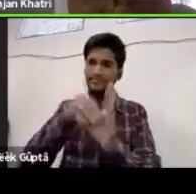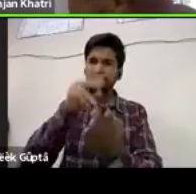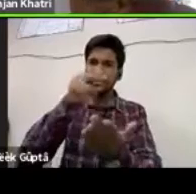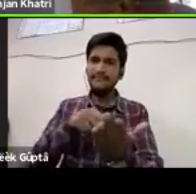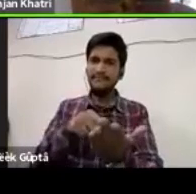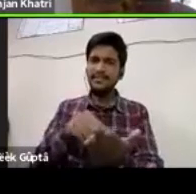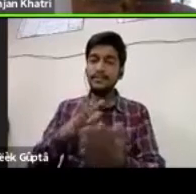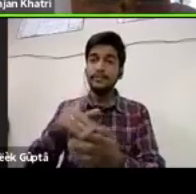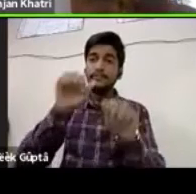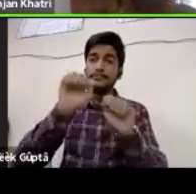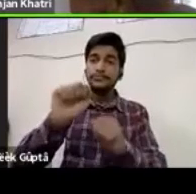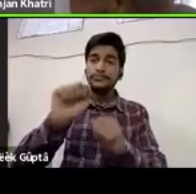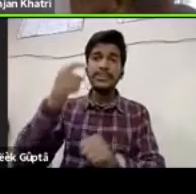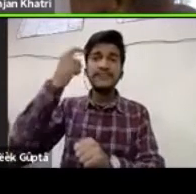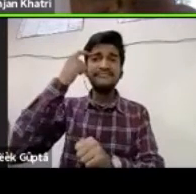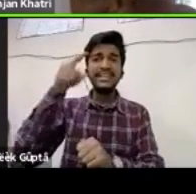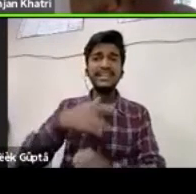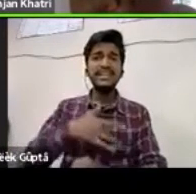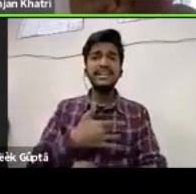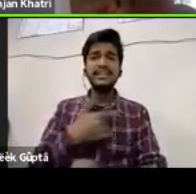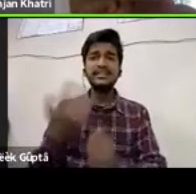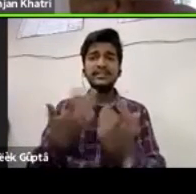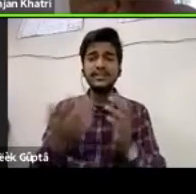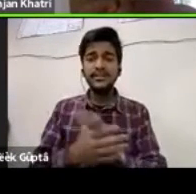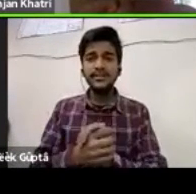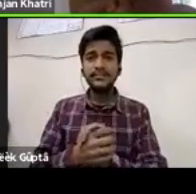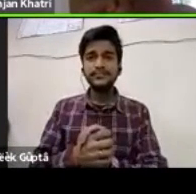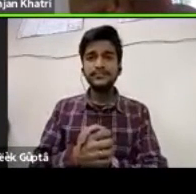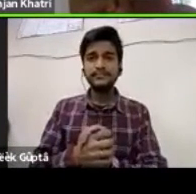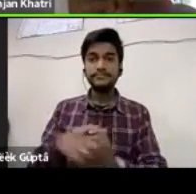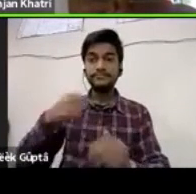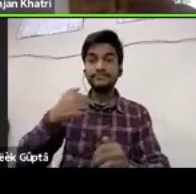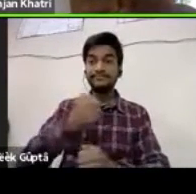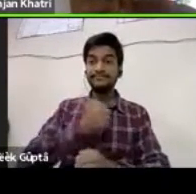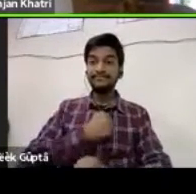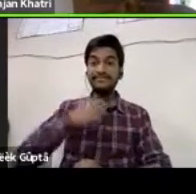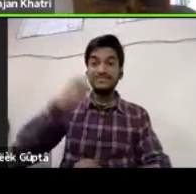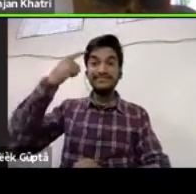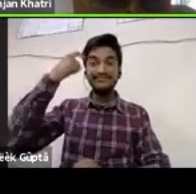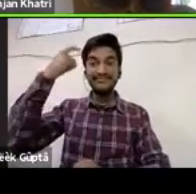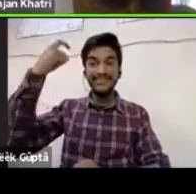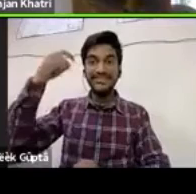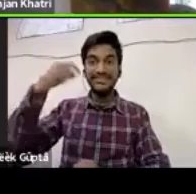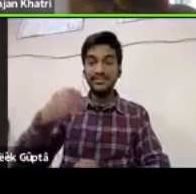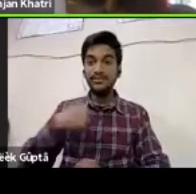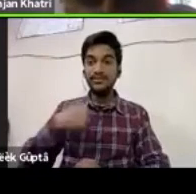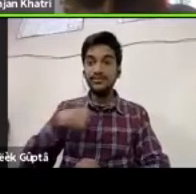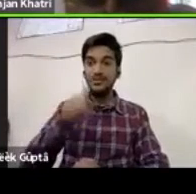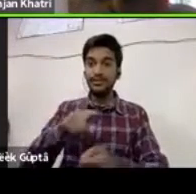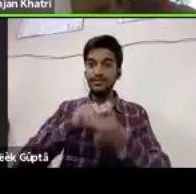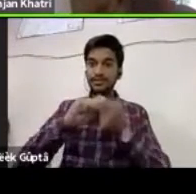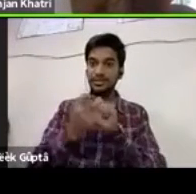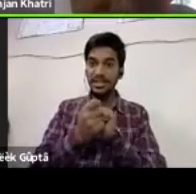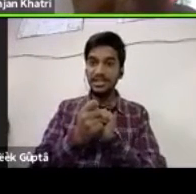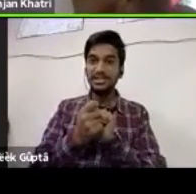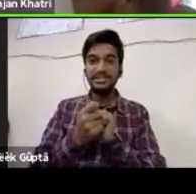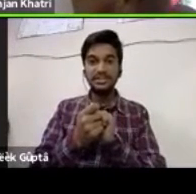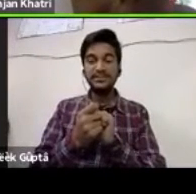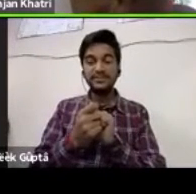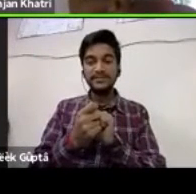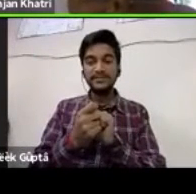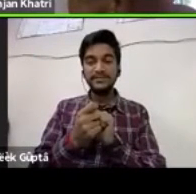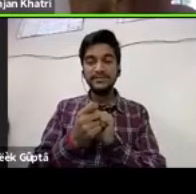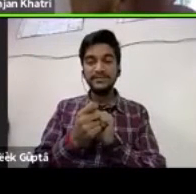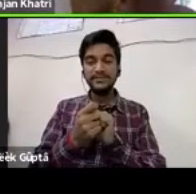सबसे इम्पॉर्टेंट चीज़ है कि हमारी जो सोच की धारा अगर चेंज हो जाएगी, जैसे कि बहुत सारे स्पीकर ने कहा